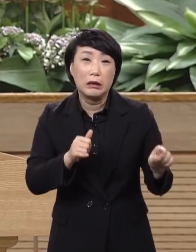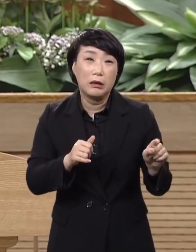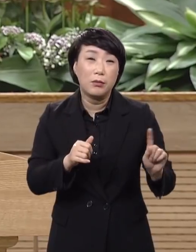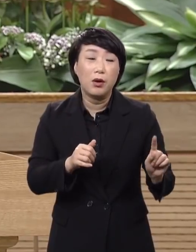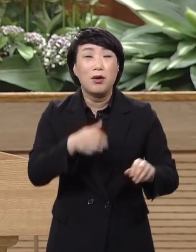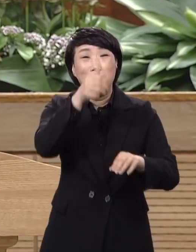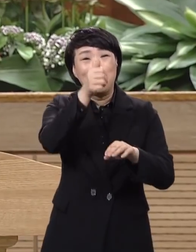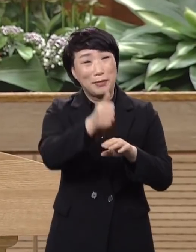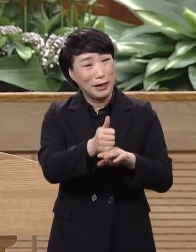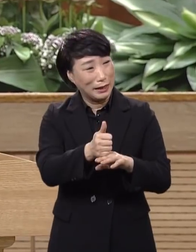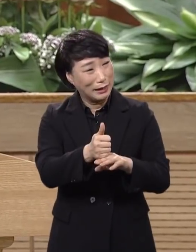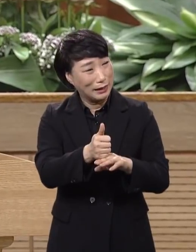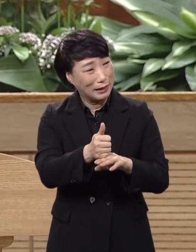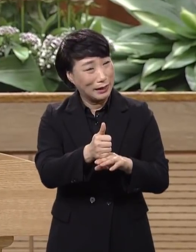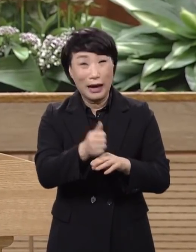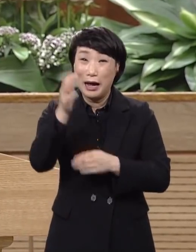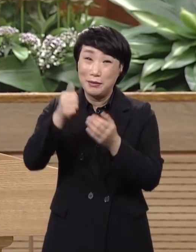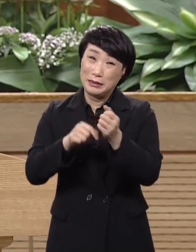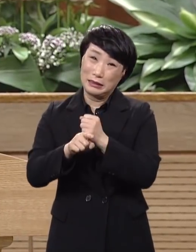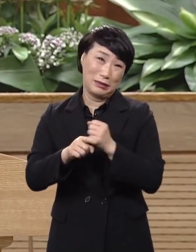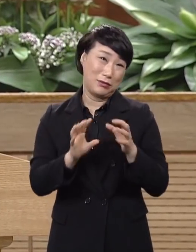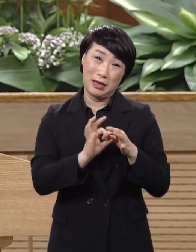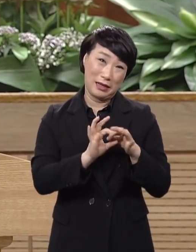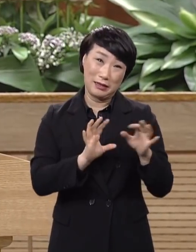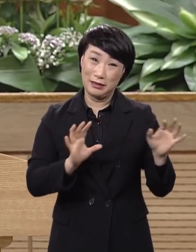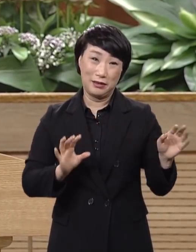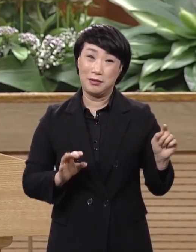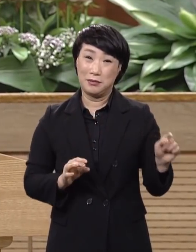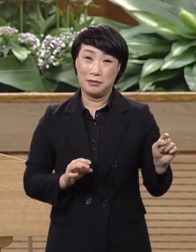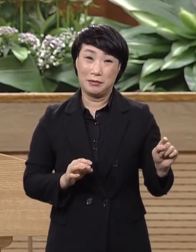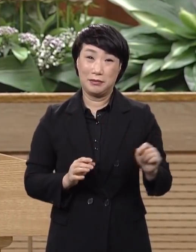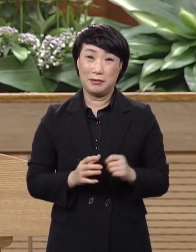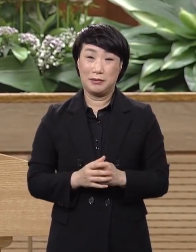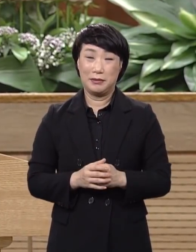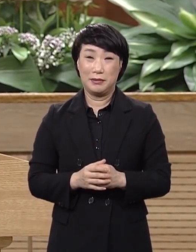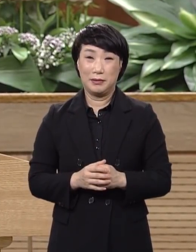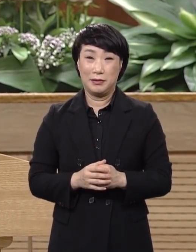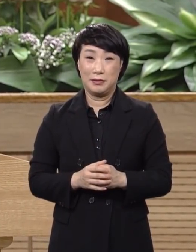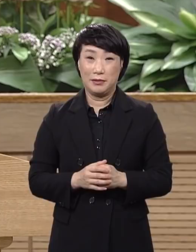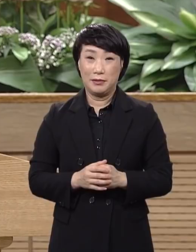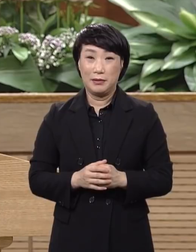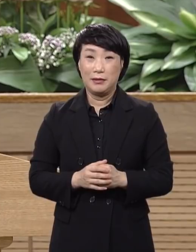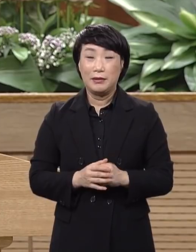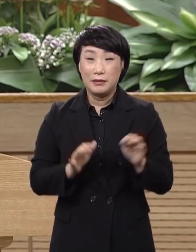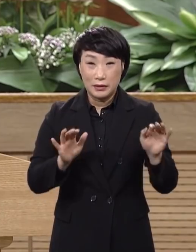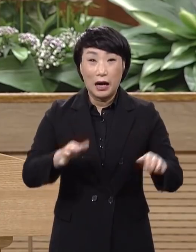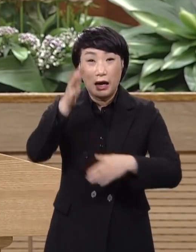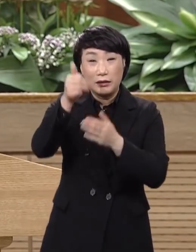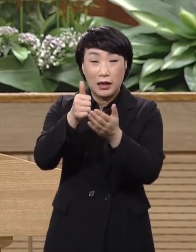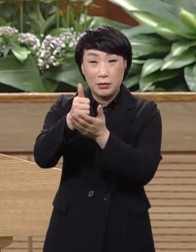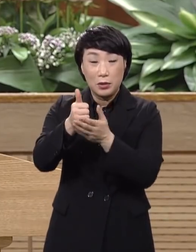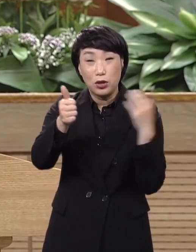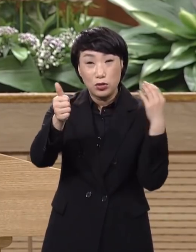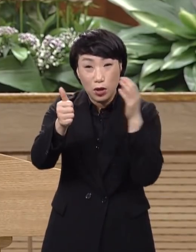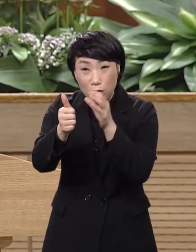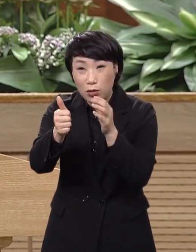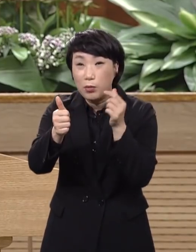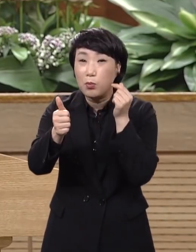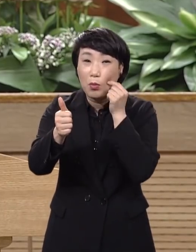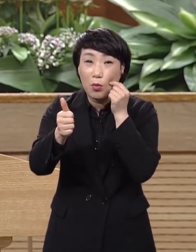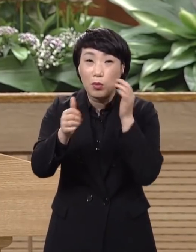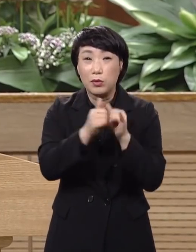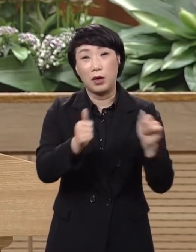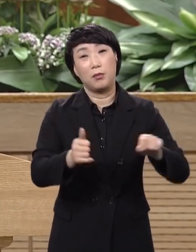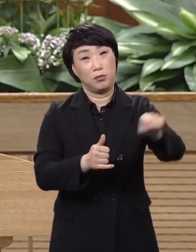사람의 최후는 하나님의 뜻과 아무 상관없이 하나님이 책임질 수